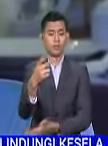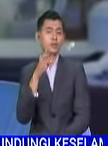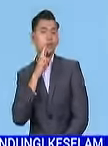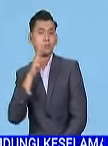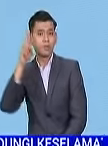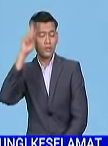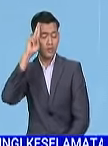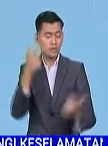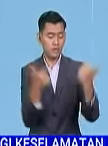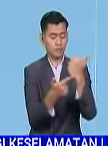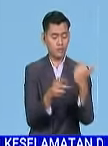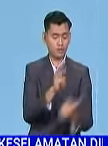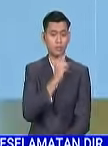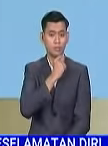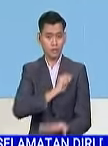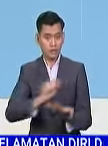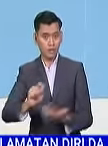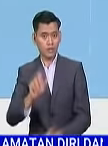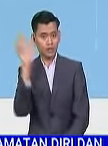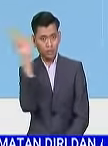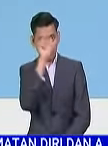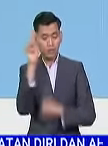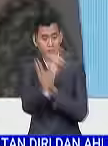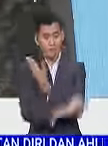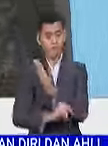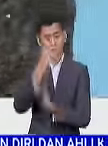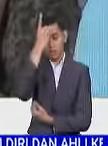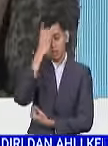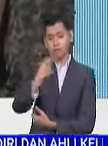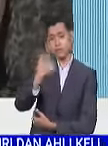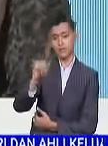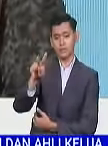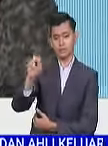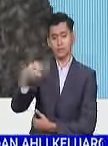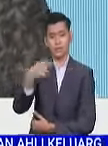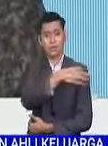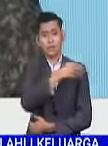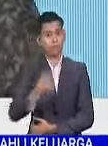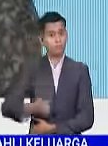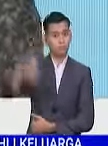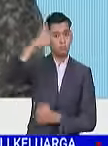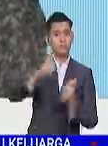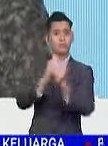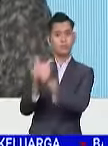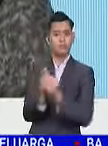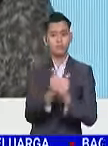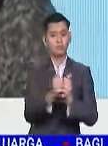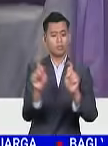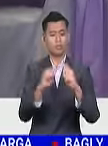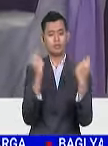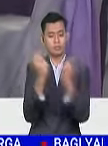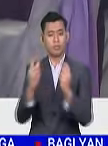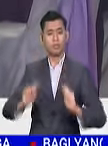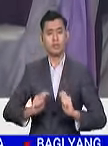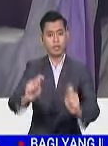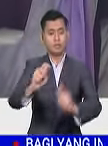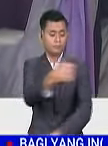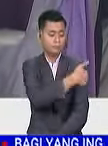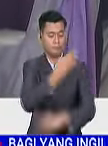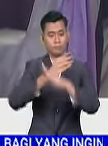Timbalan Setiausaha Kerajaan Negeri Datuk Masna Mat Saleh merangkap pengarah bersama Pasukan Pengurusan Badan Bertindak